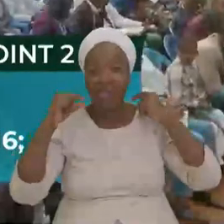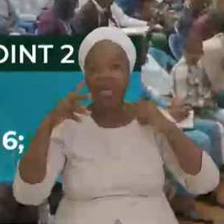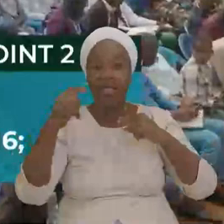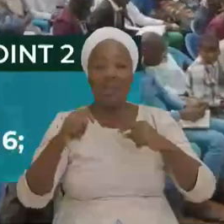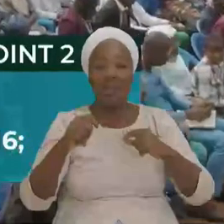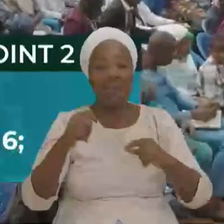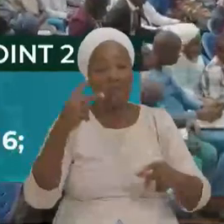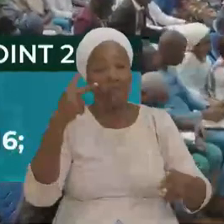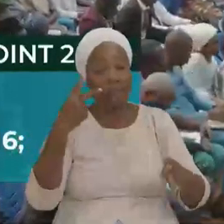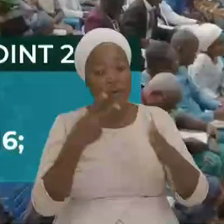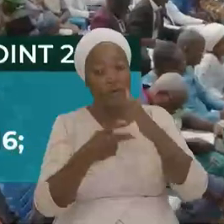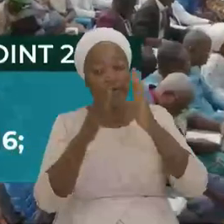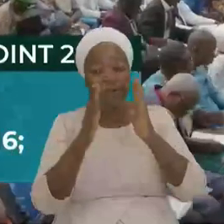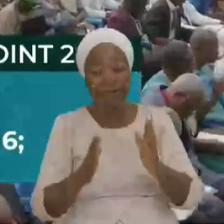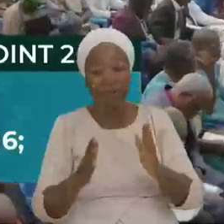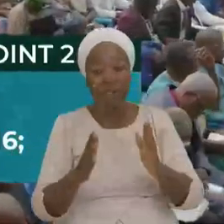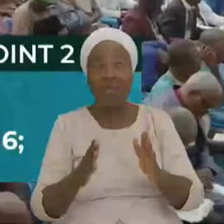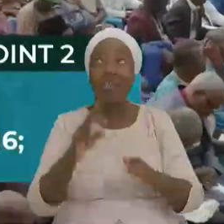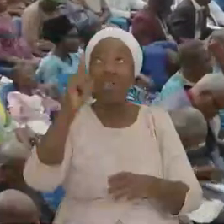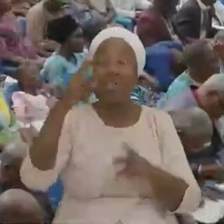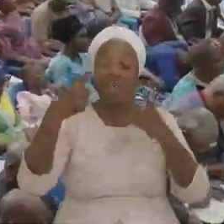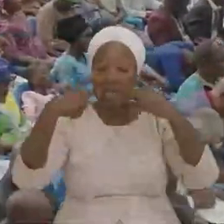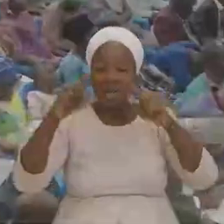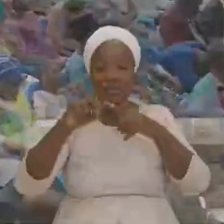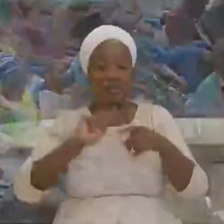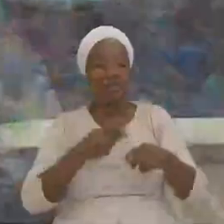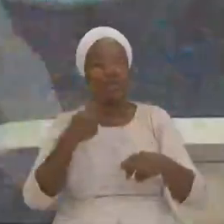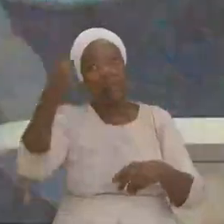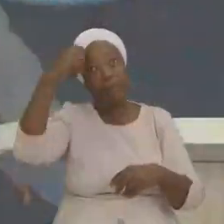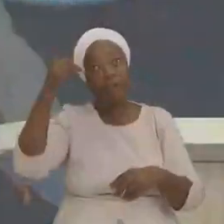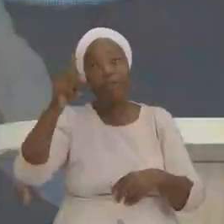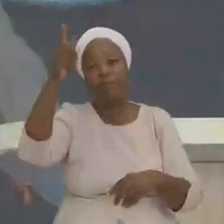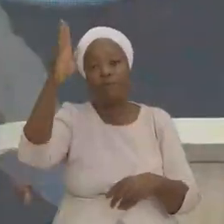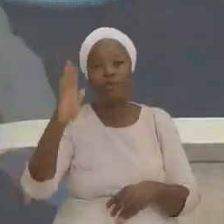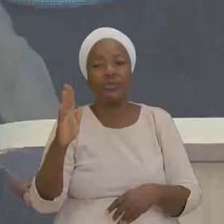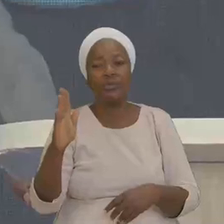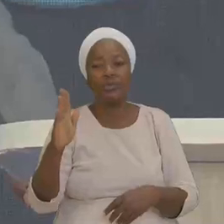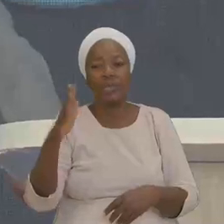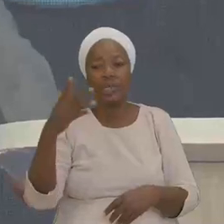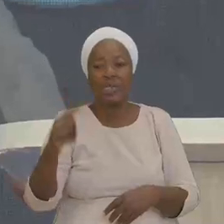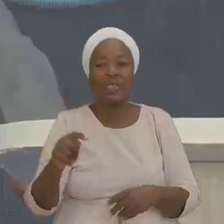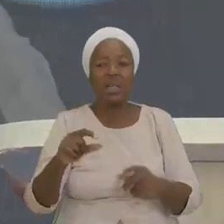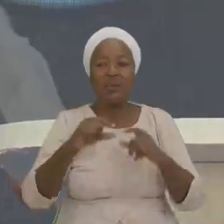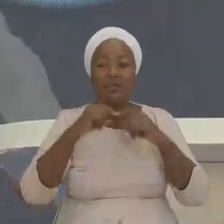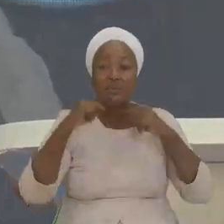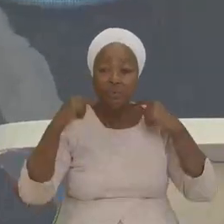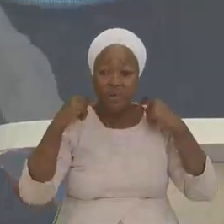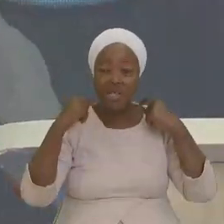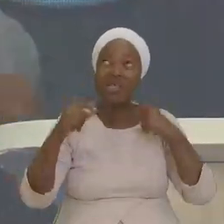Jésus le sacrificateur, le prophète, il nous déclare toute la pensée de